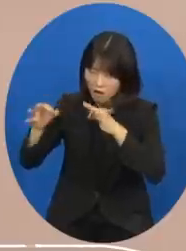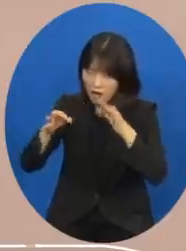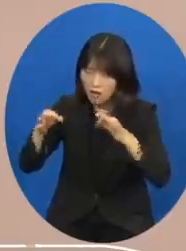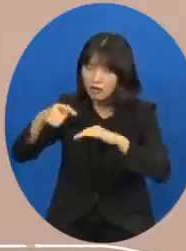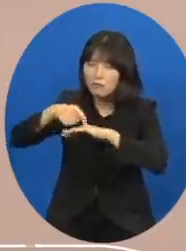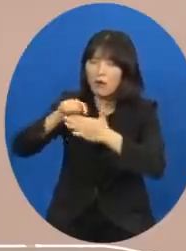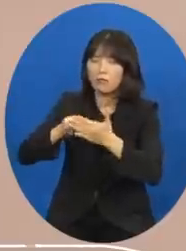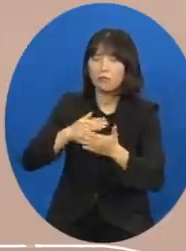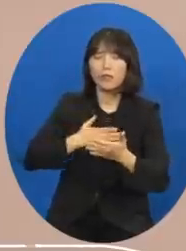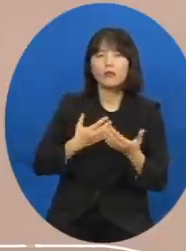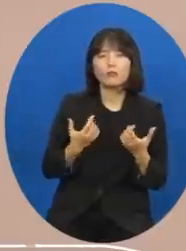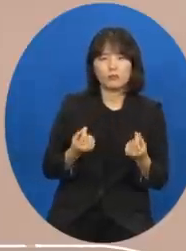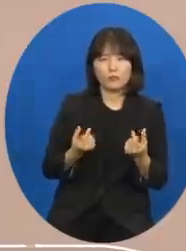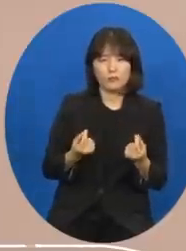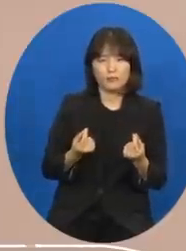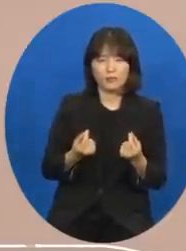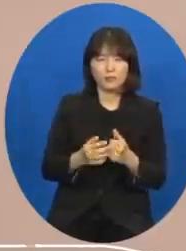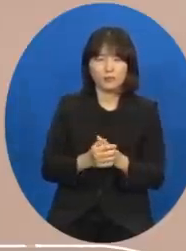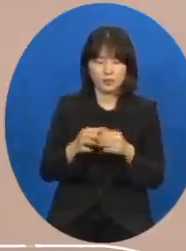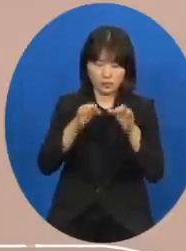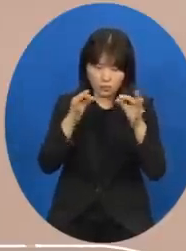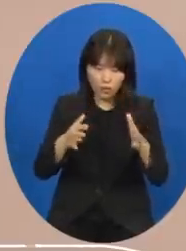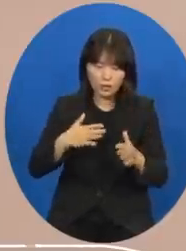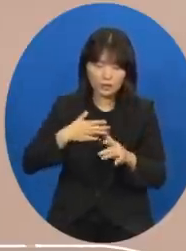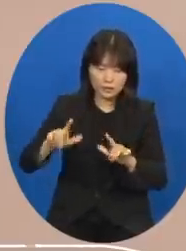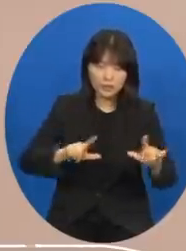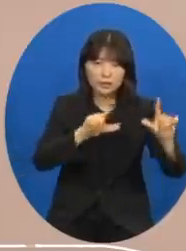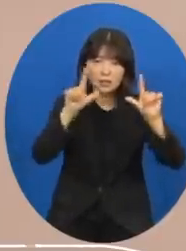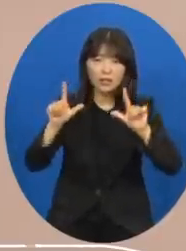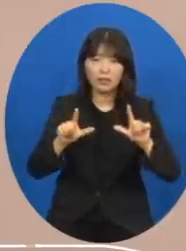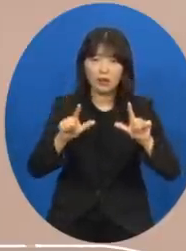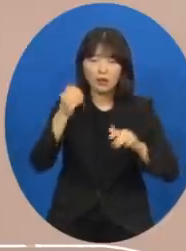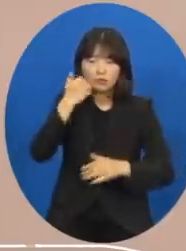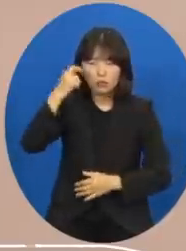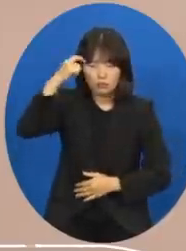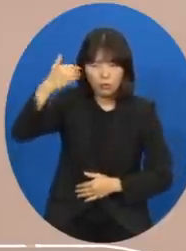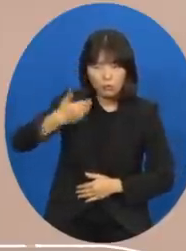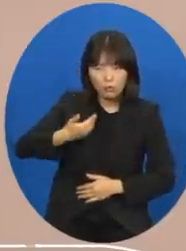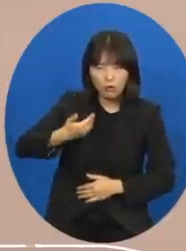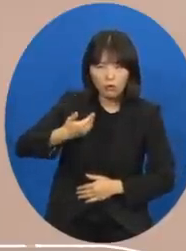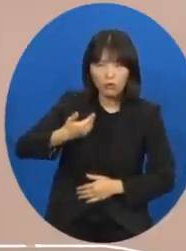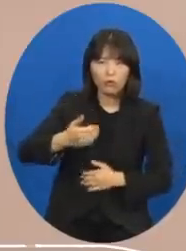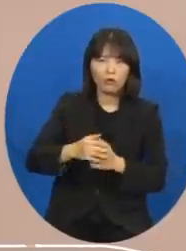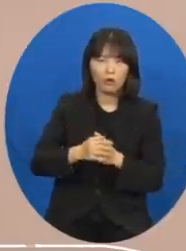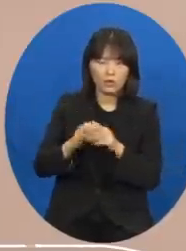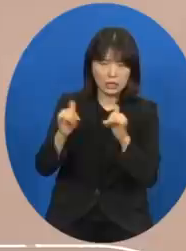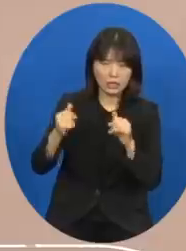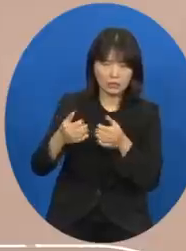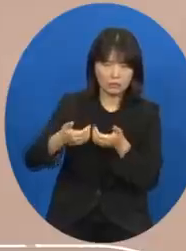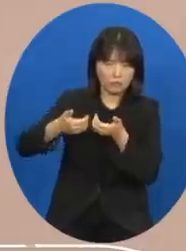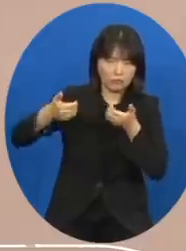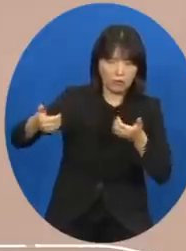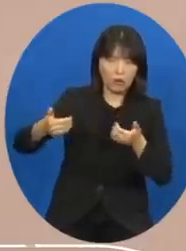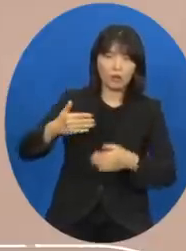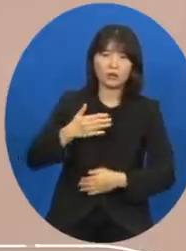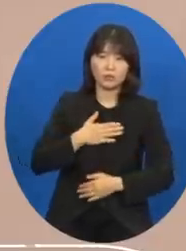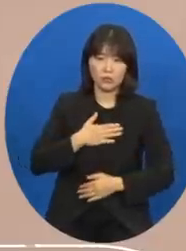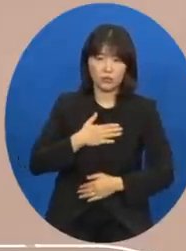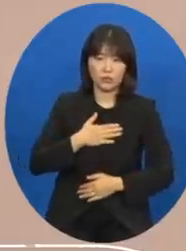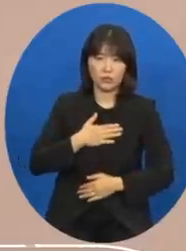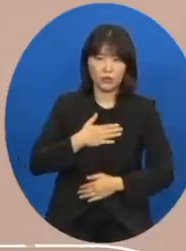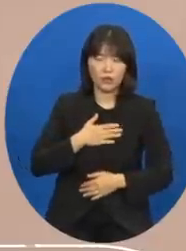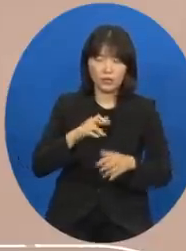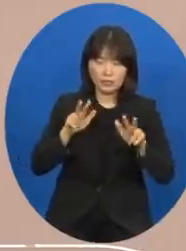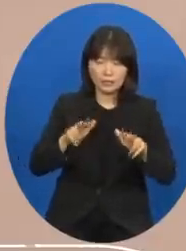제 마음이 되었답니다. 그동안 제 생활을 누가 물어볼까 사람들을 멀리했던 저는 이제